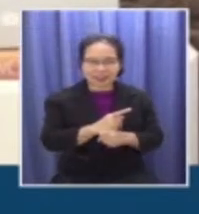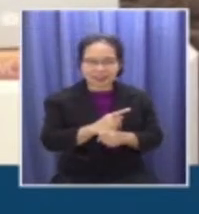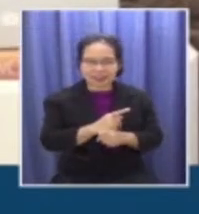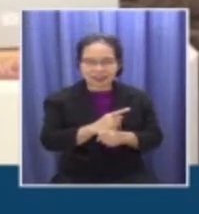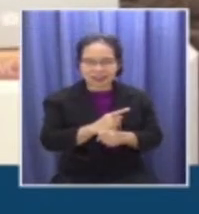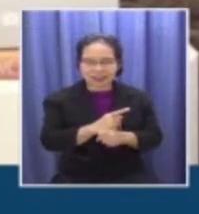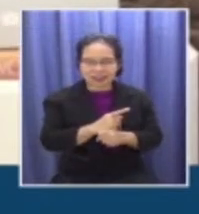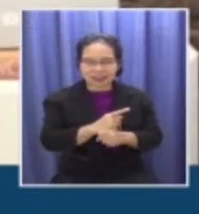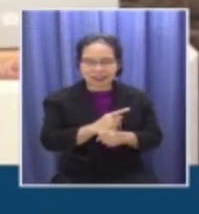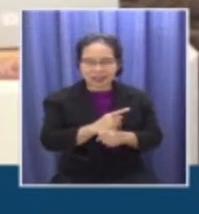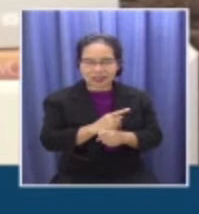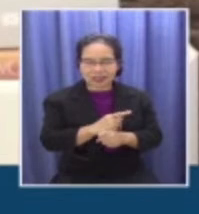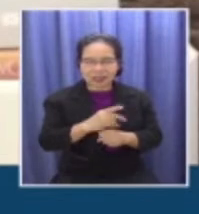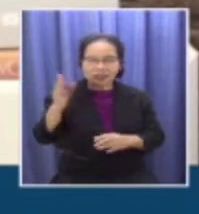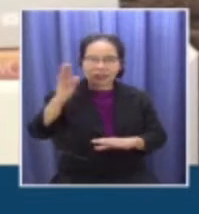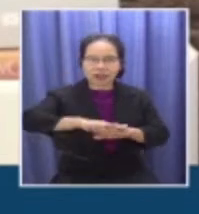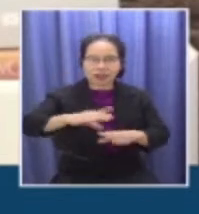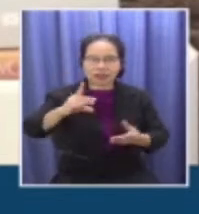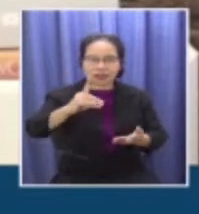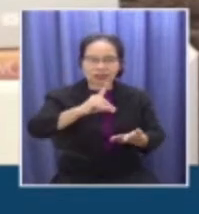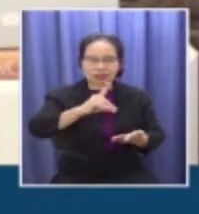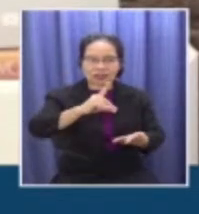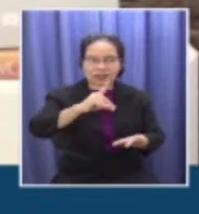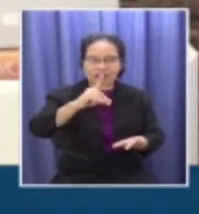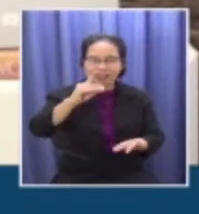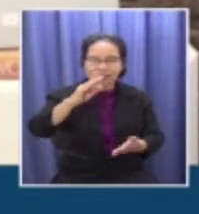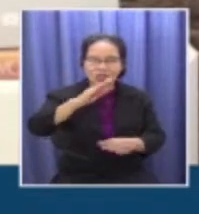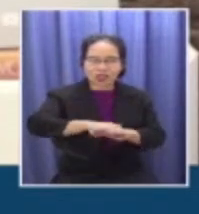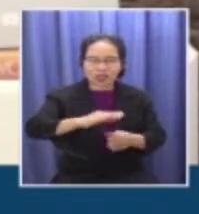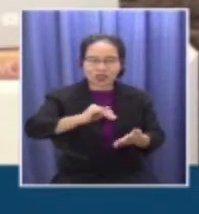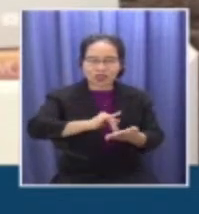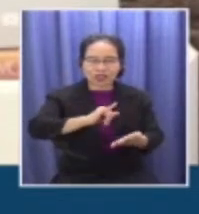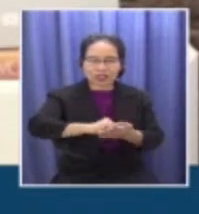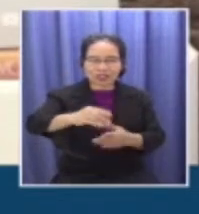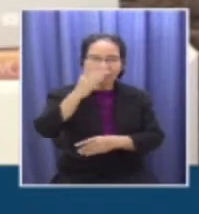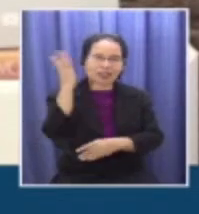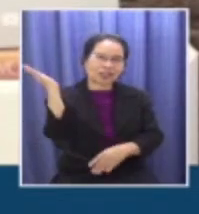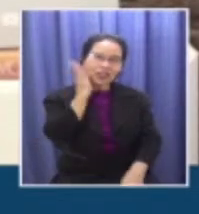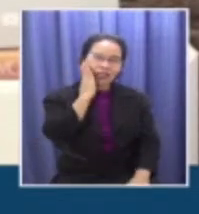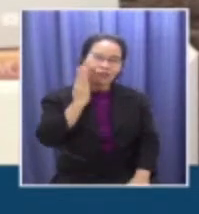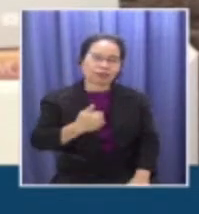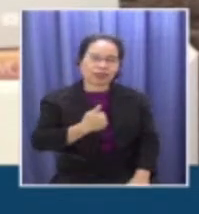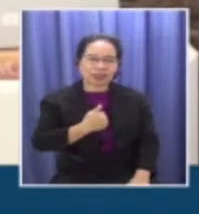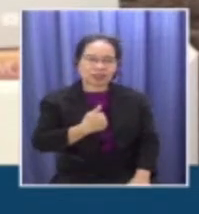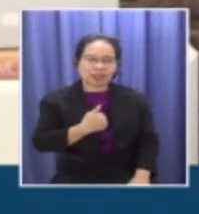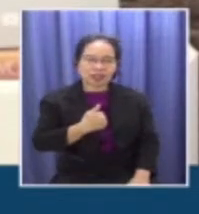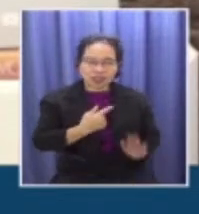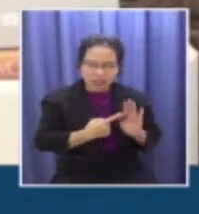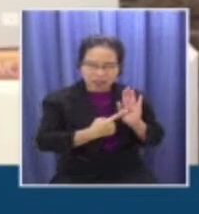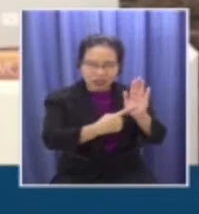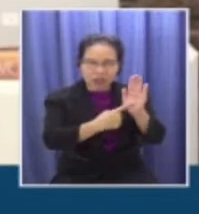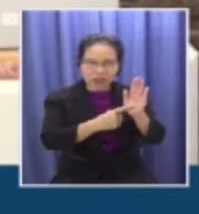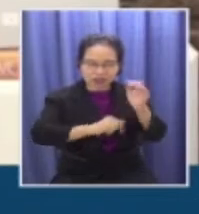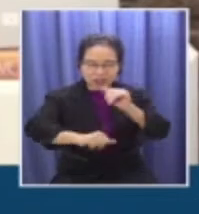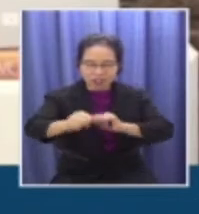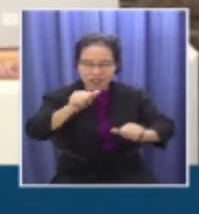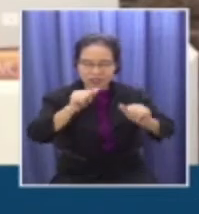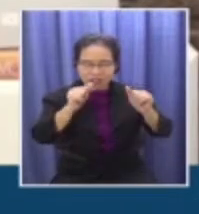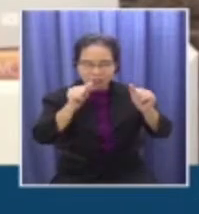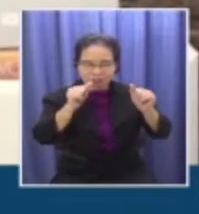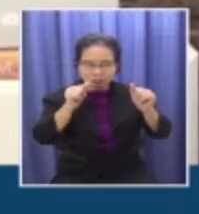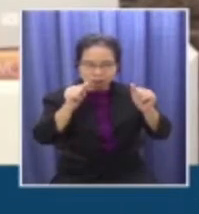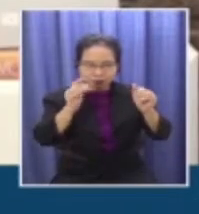atemu da nipa biara ntumi ntena wɔ srane ne so da sɛ wɔte hɔ sɛ ne wɔsete asase so